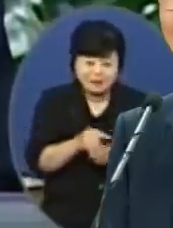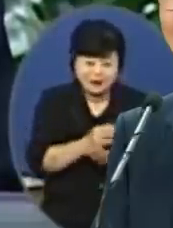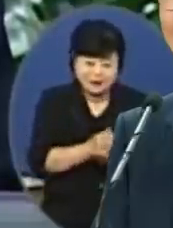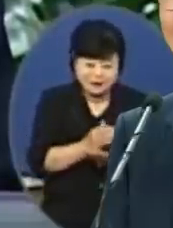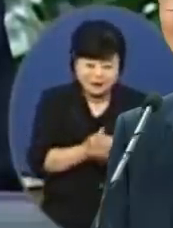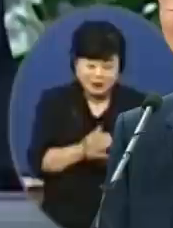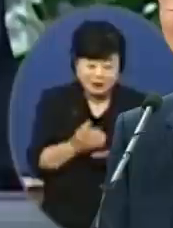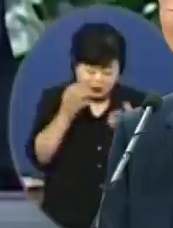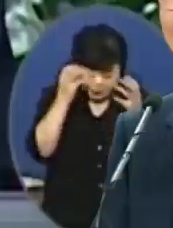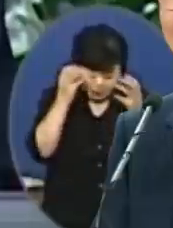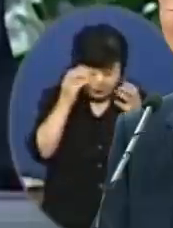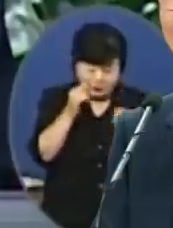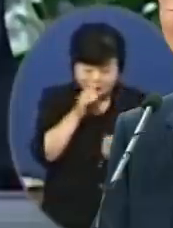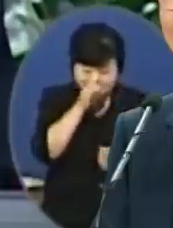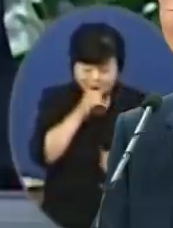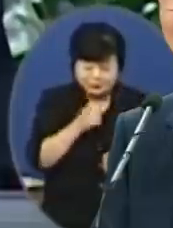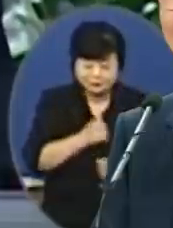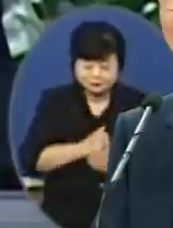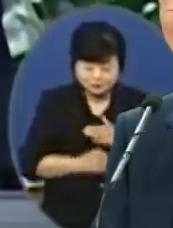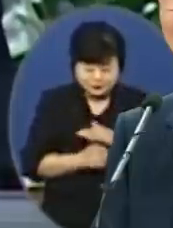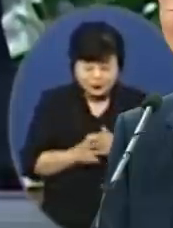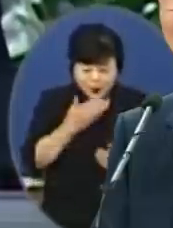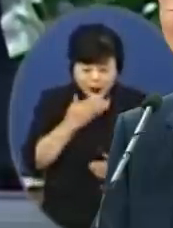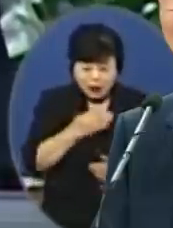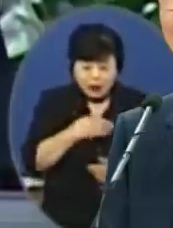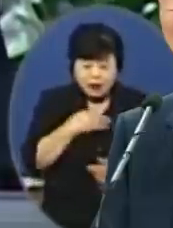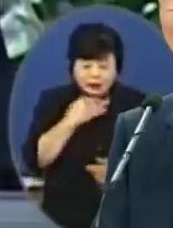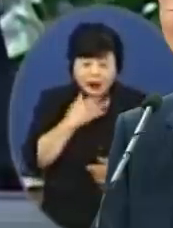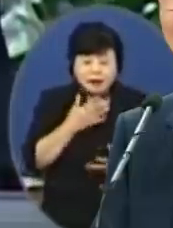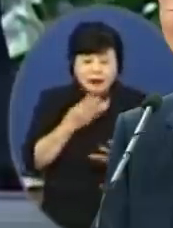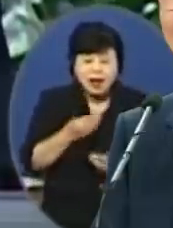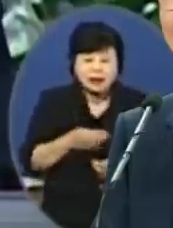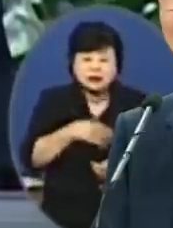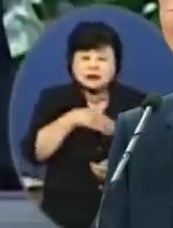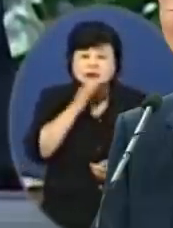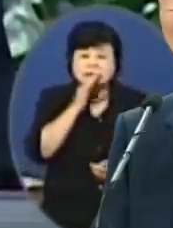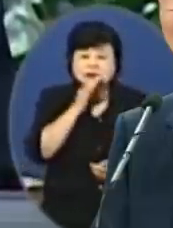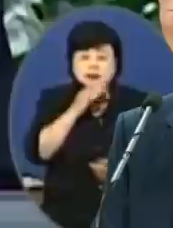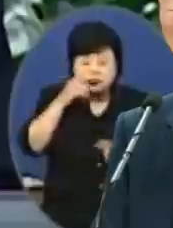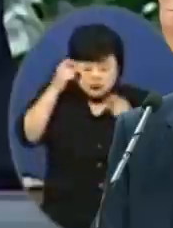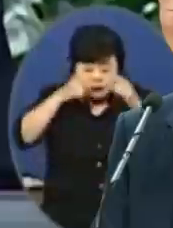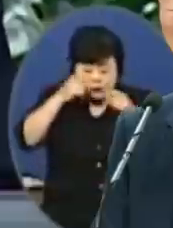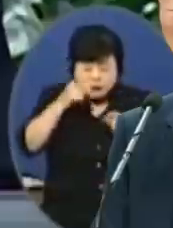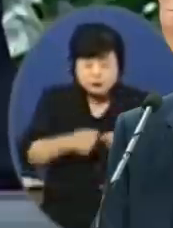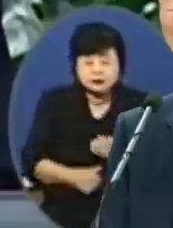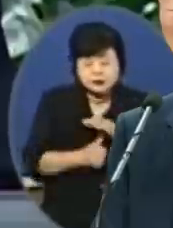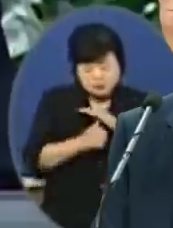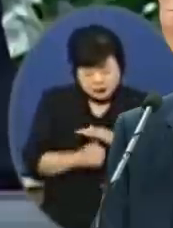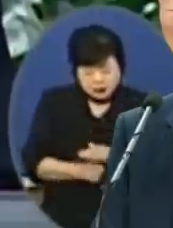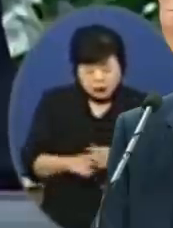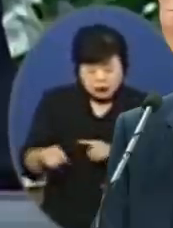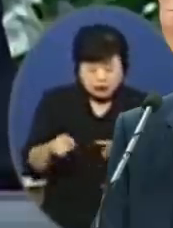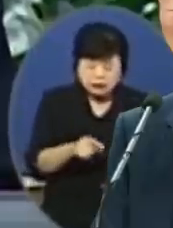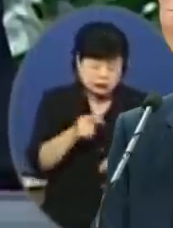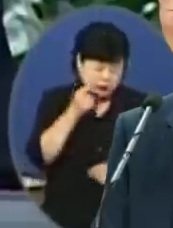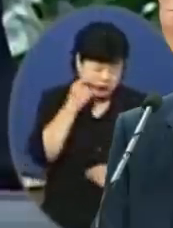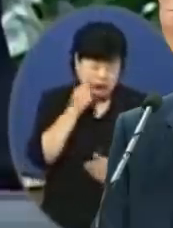가지 고통을 다스릴 수 있는데 나이를 먹을수록 마음에 다가오는 슬픔을 다스리기가 힘이